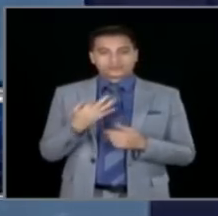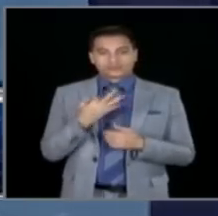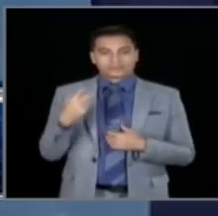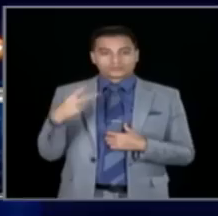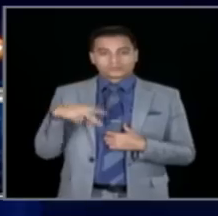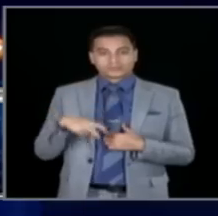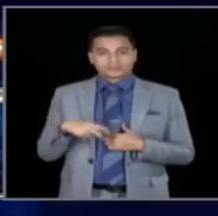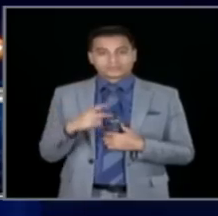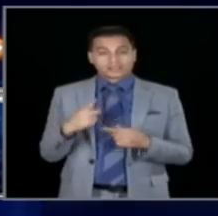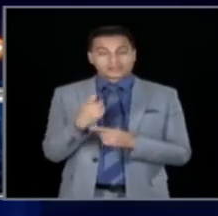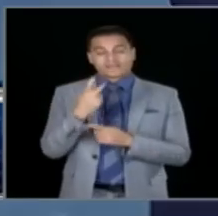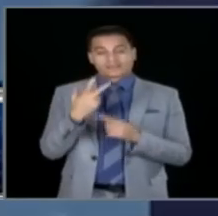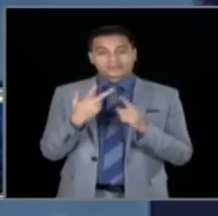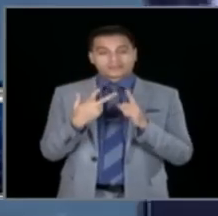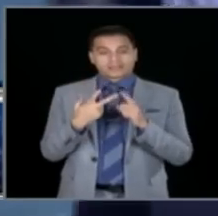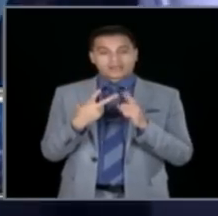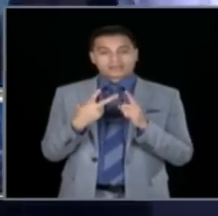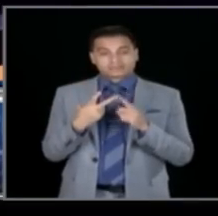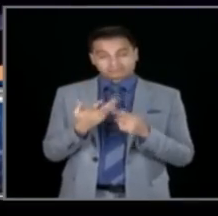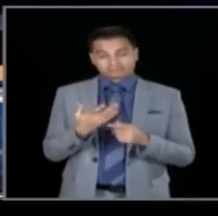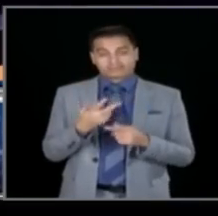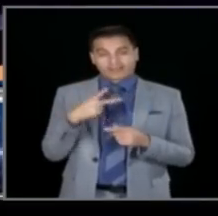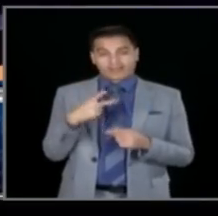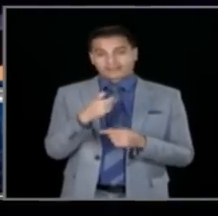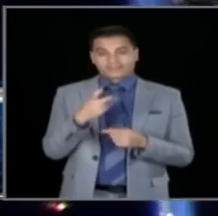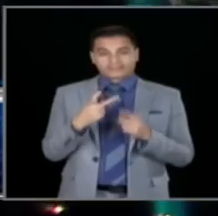382. الهدف الثاني